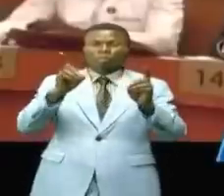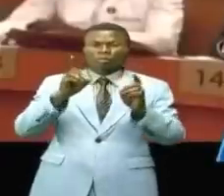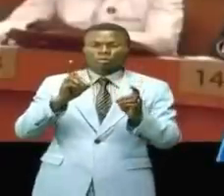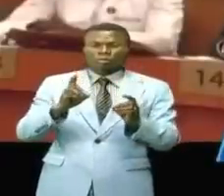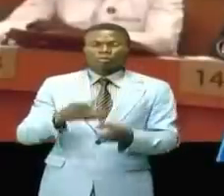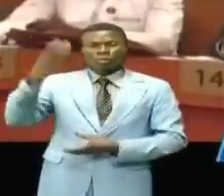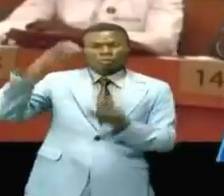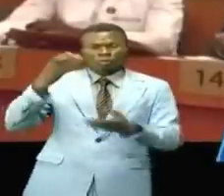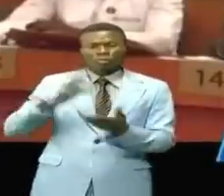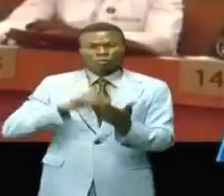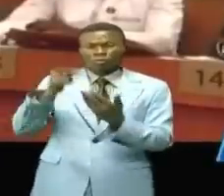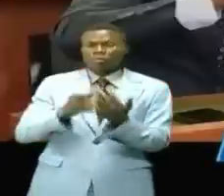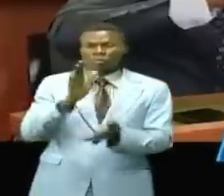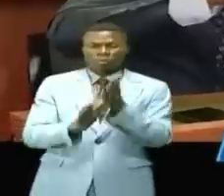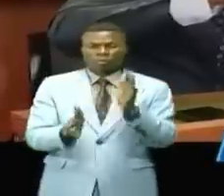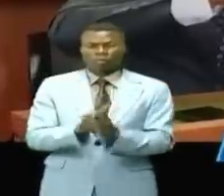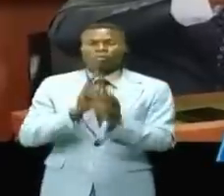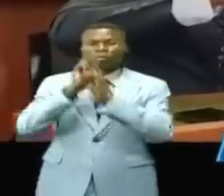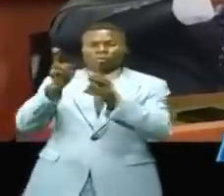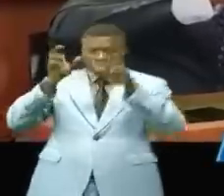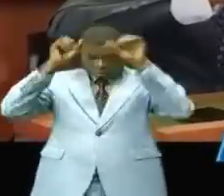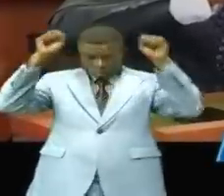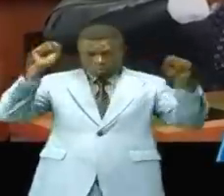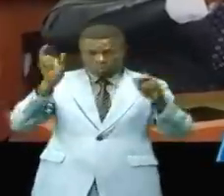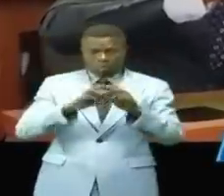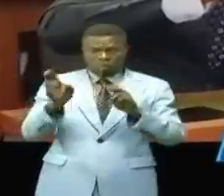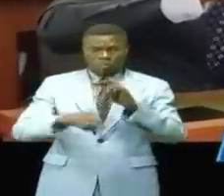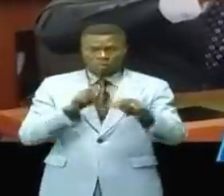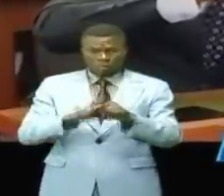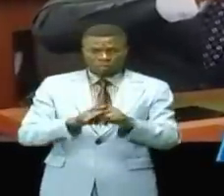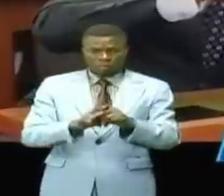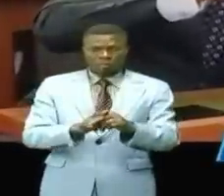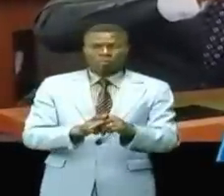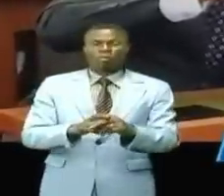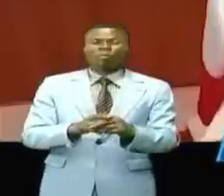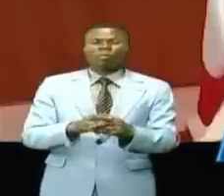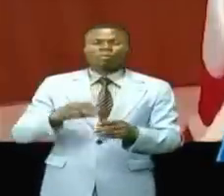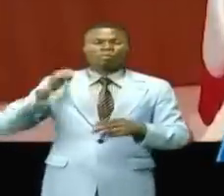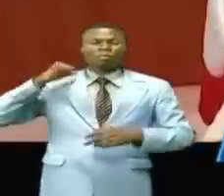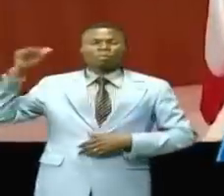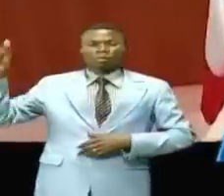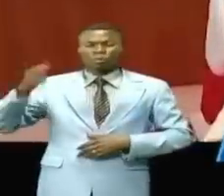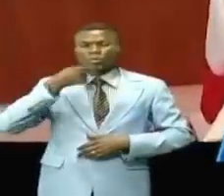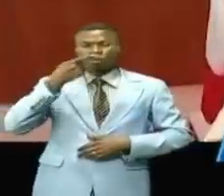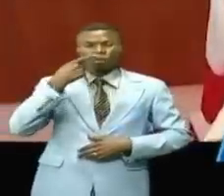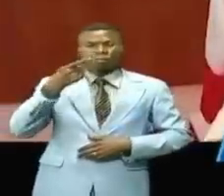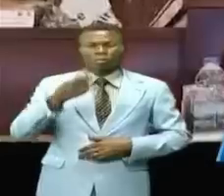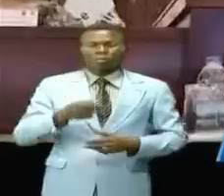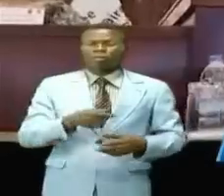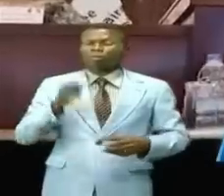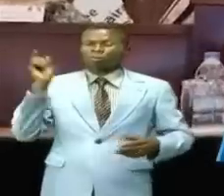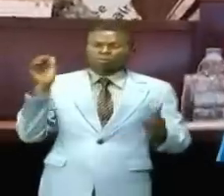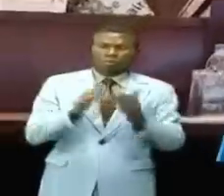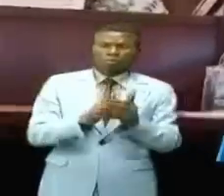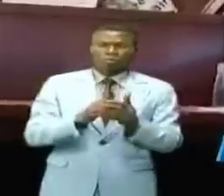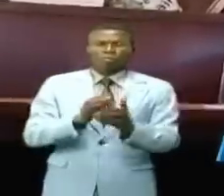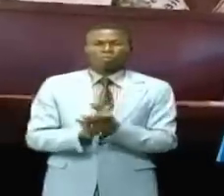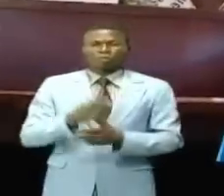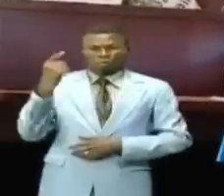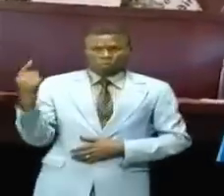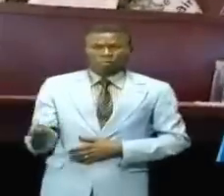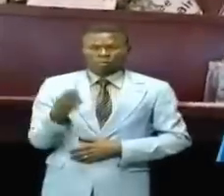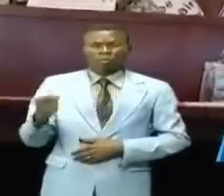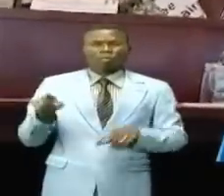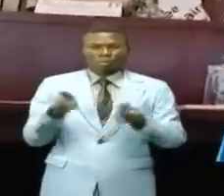programme. La réaction du premier vice-président de l'Assemblée nationale et les constitutionnalistes, André Mbatabetoukoumé Sou, n'a pas tardé. C'est toujours la